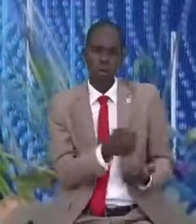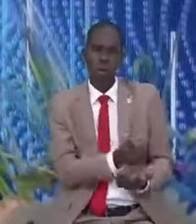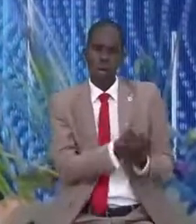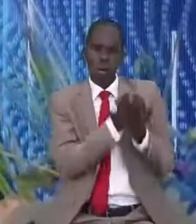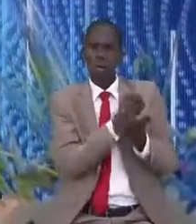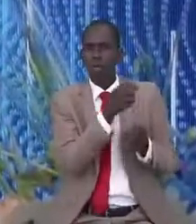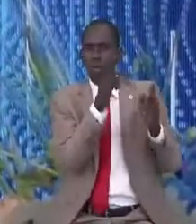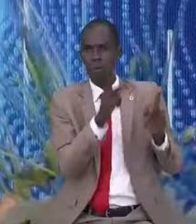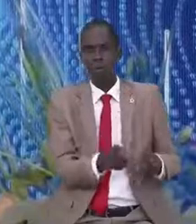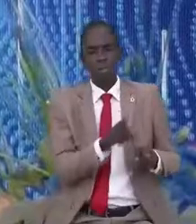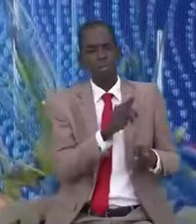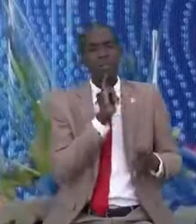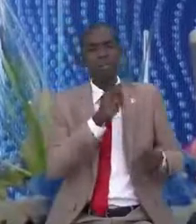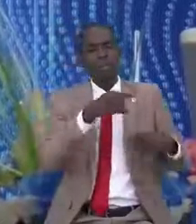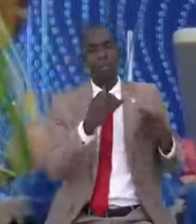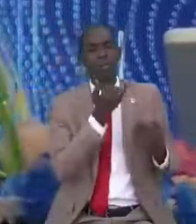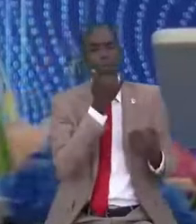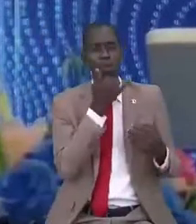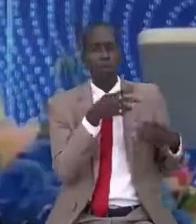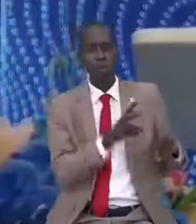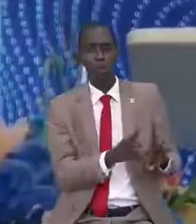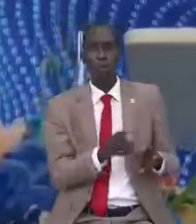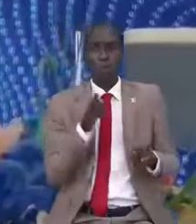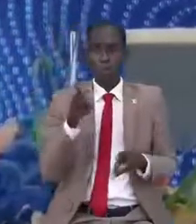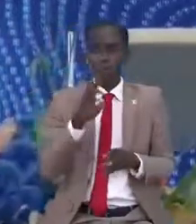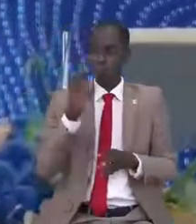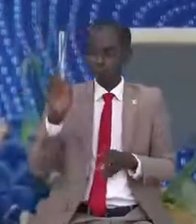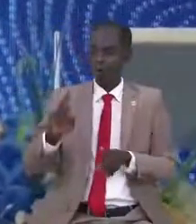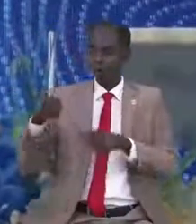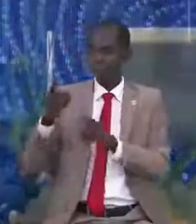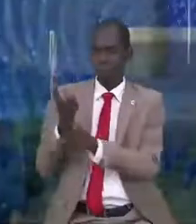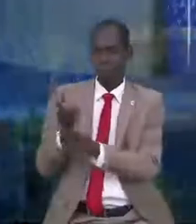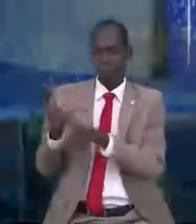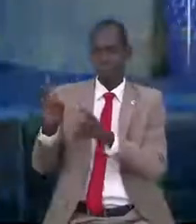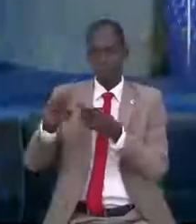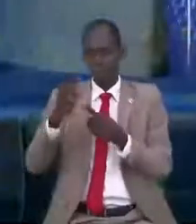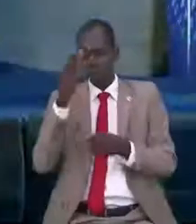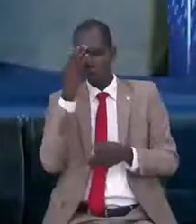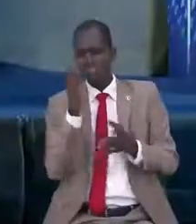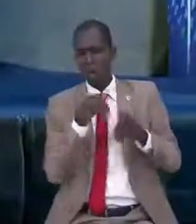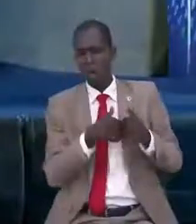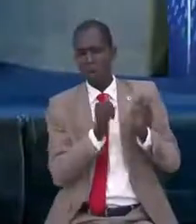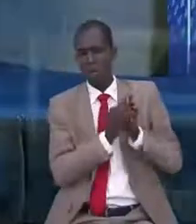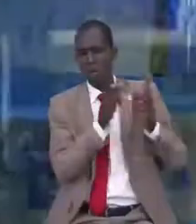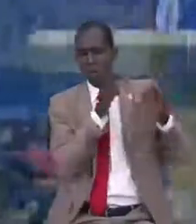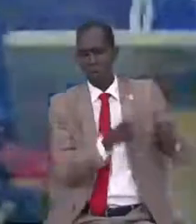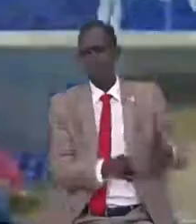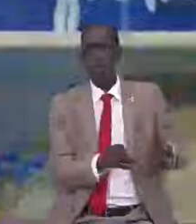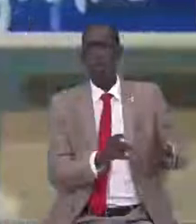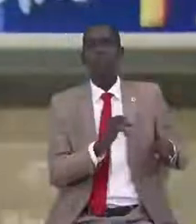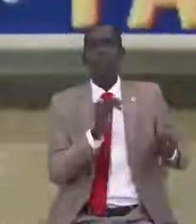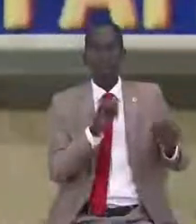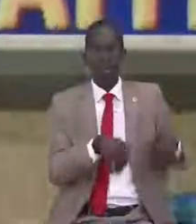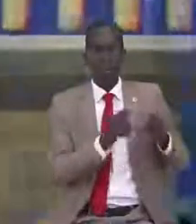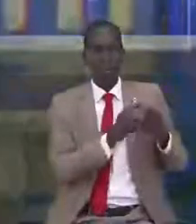voulez secourir quelqu'un qui va à la mauvaise direction. Et vous devez savoir que vous êtes dans la bonne direction pour